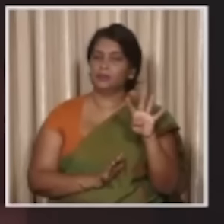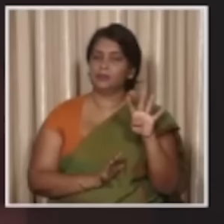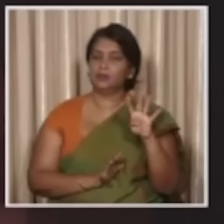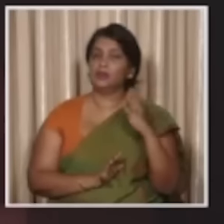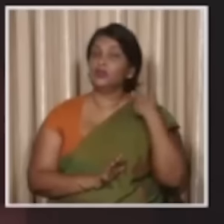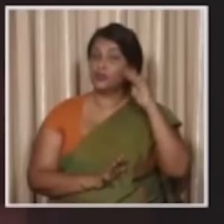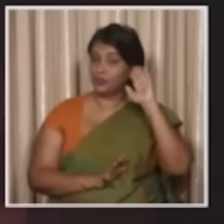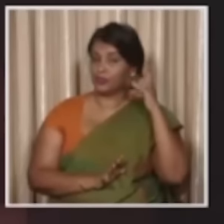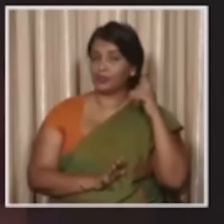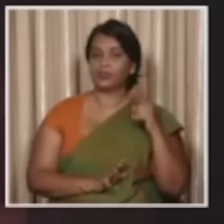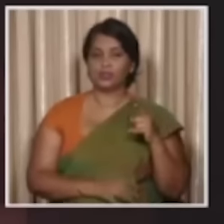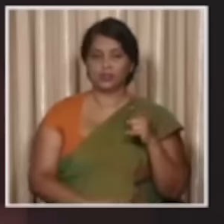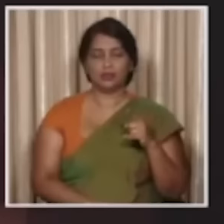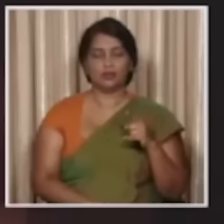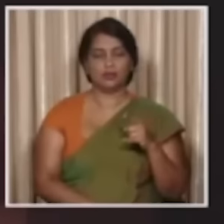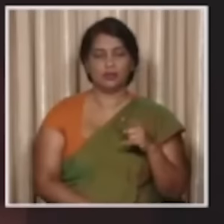විශේෂයෙන්ම